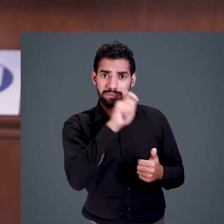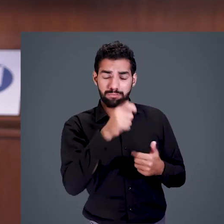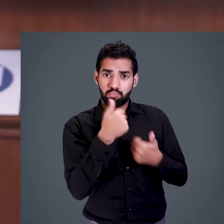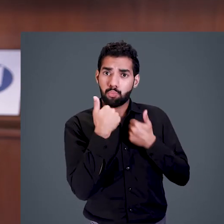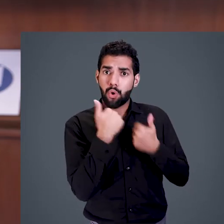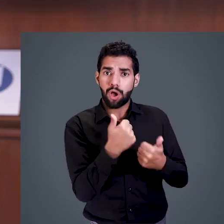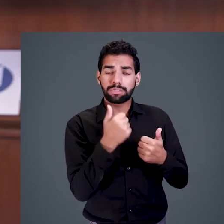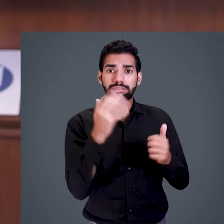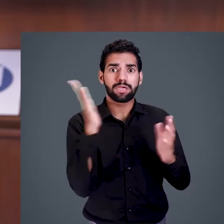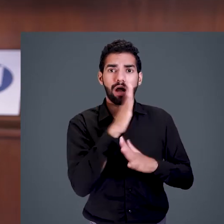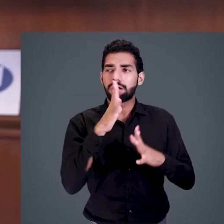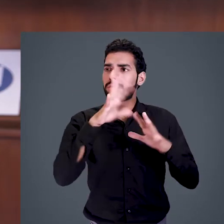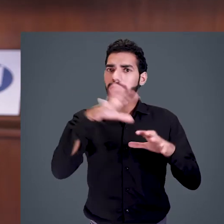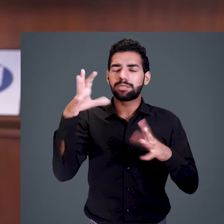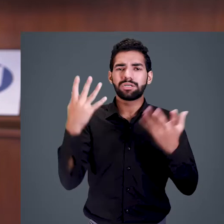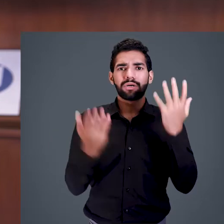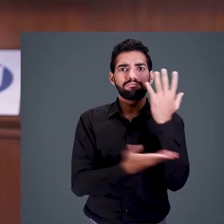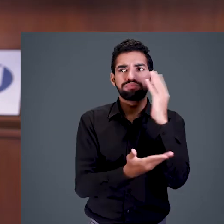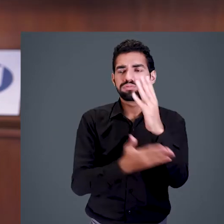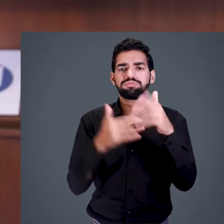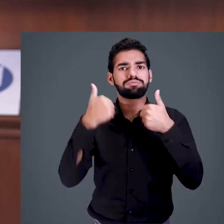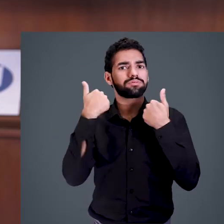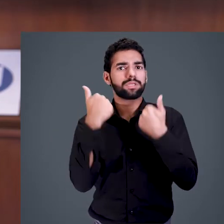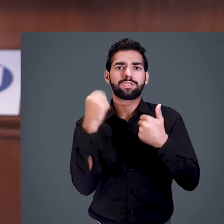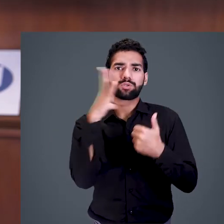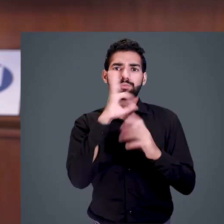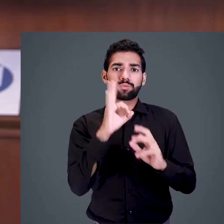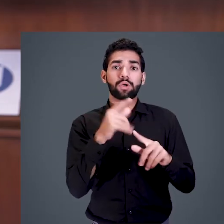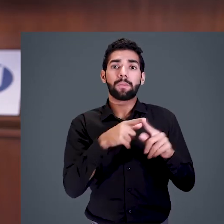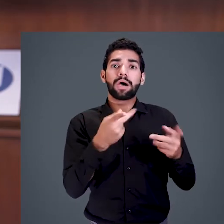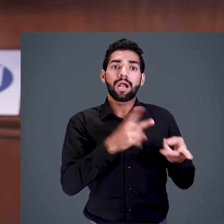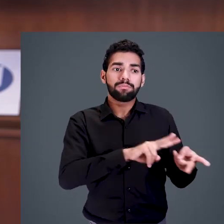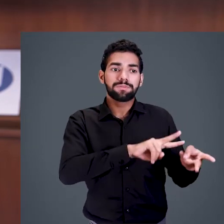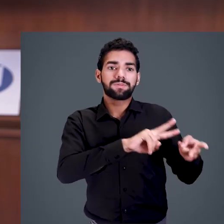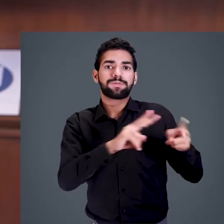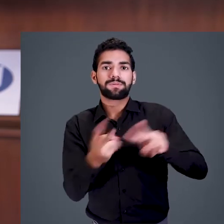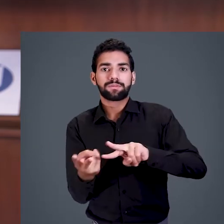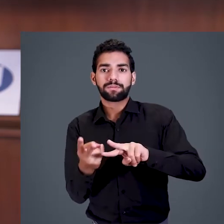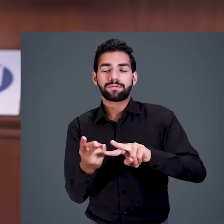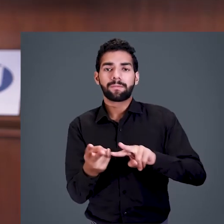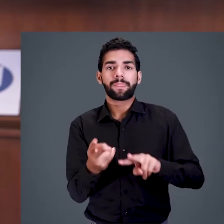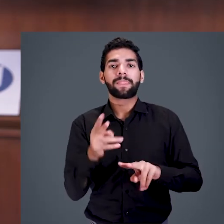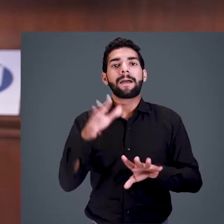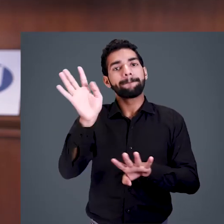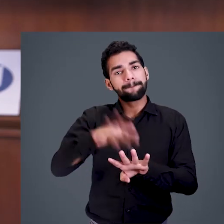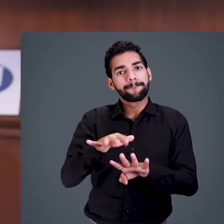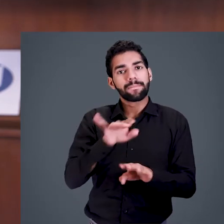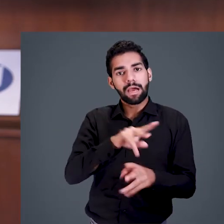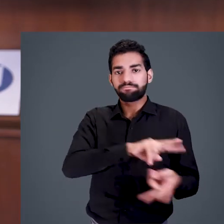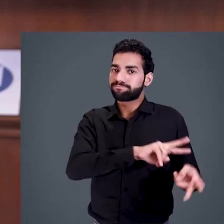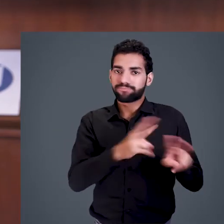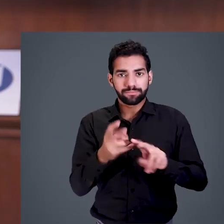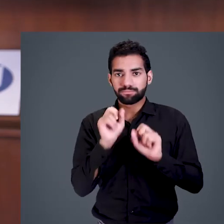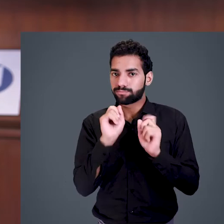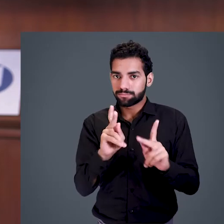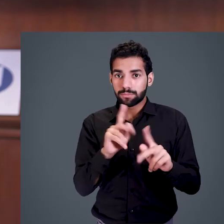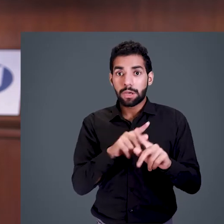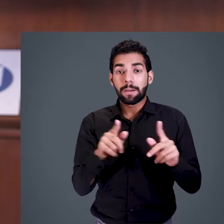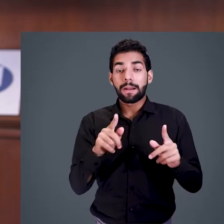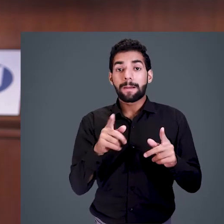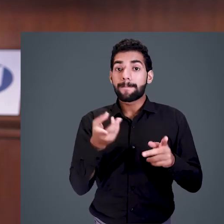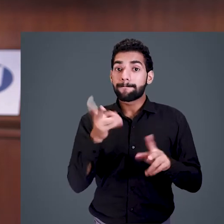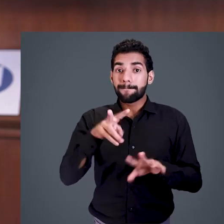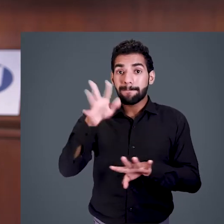60s تک آپ دیکھیں گرین ریولوشن آیا، ڈبل ڈیجٹ اکنامک گروتھ تھی، اور پھر ہم کس میں موو کر جاتے ہیں؟ مینوفیکچرنگ میں. اب